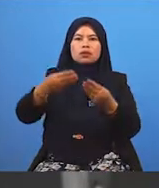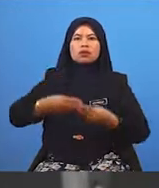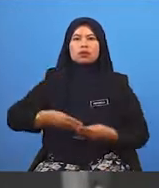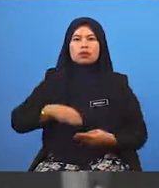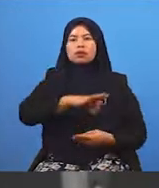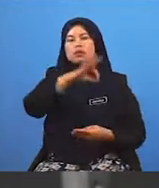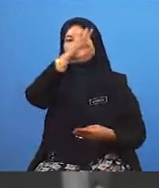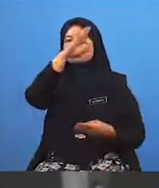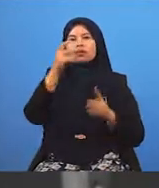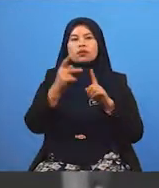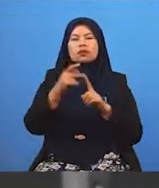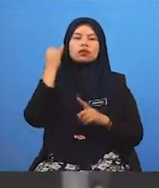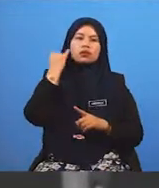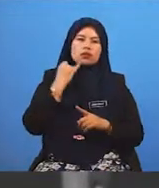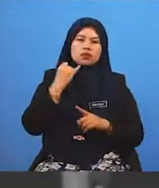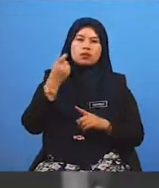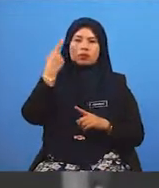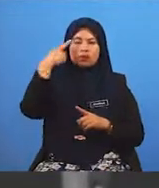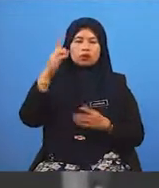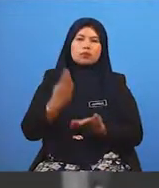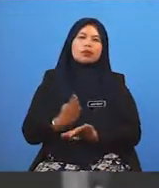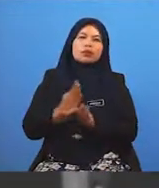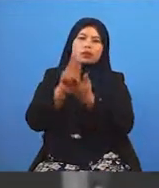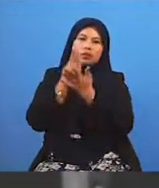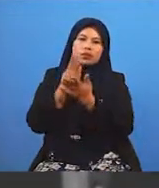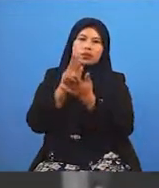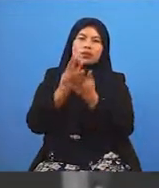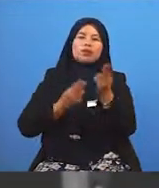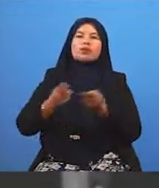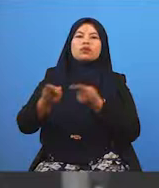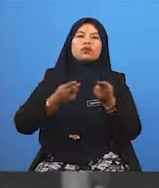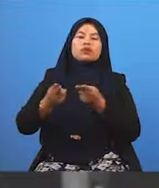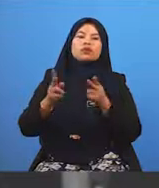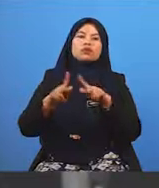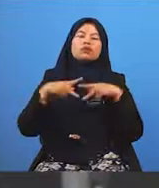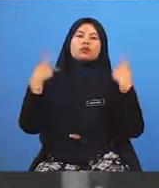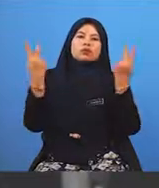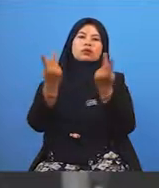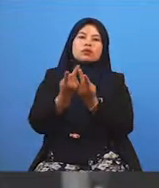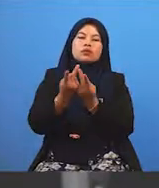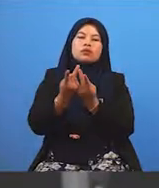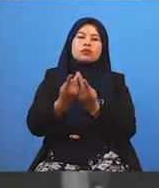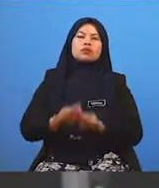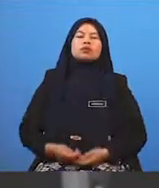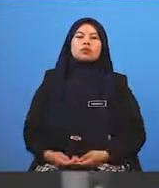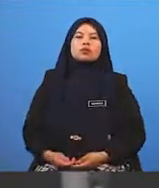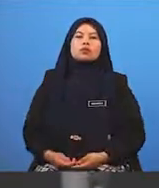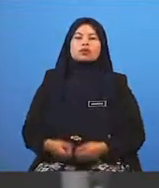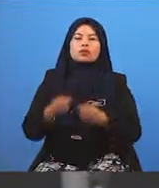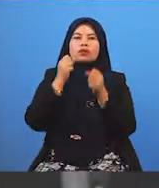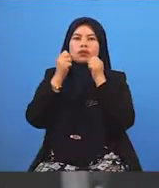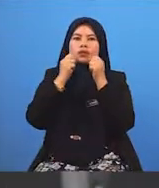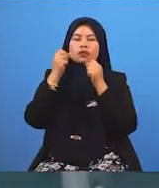isteri agar membantu suami menguruskan rumah tangga kerana merasa diri dihargai. Sabda Rasulullah sallallahu